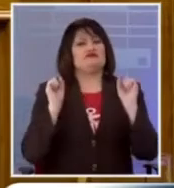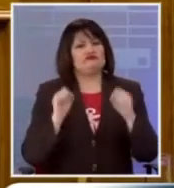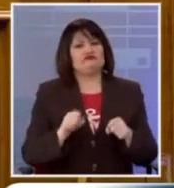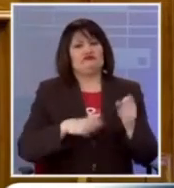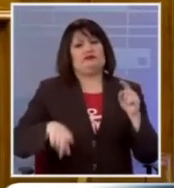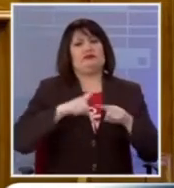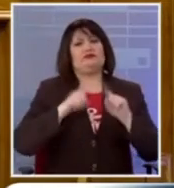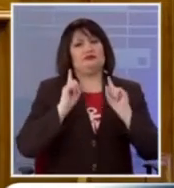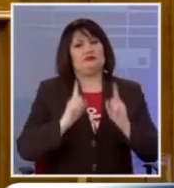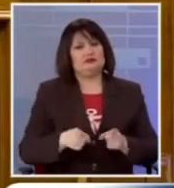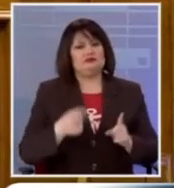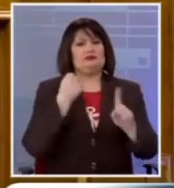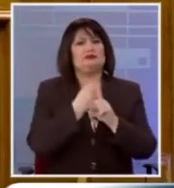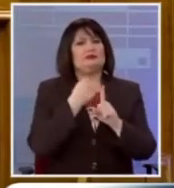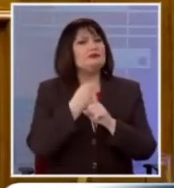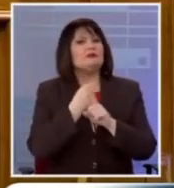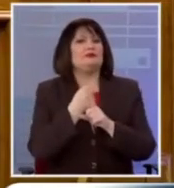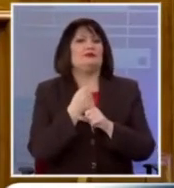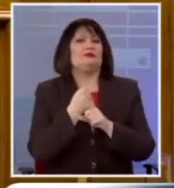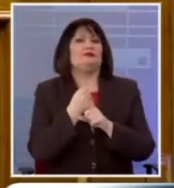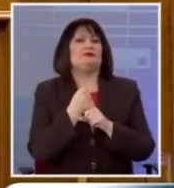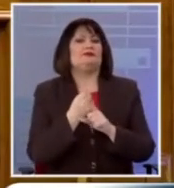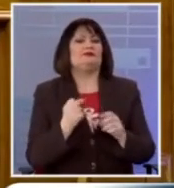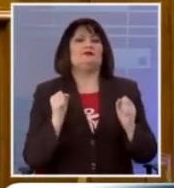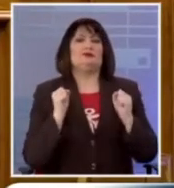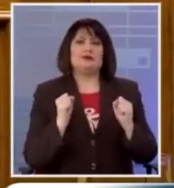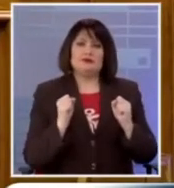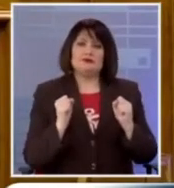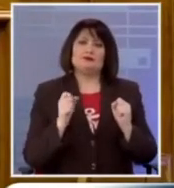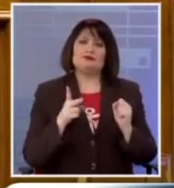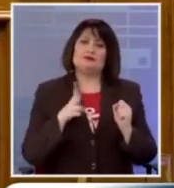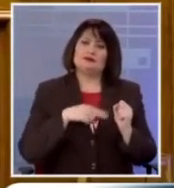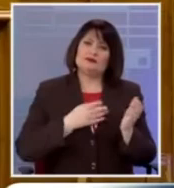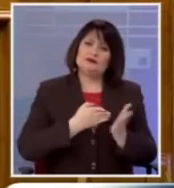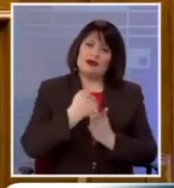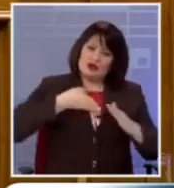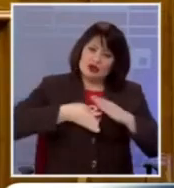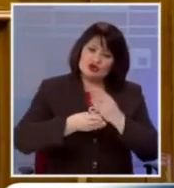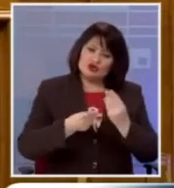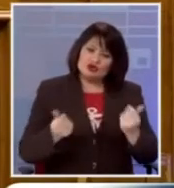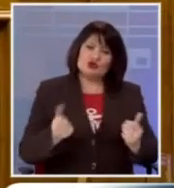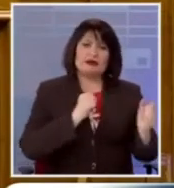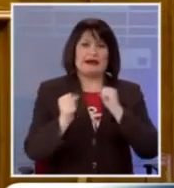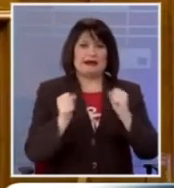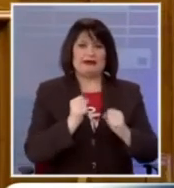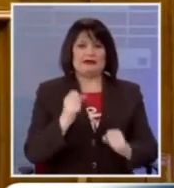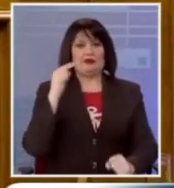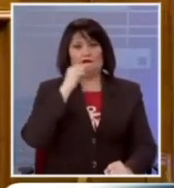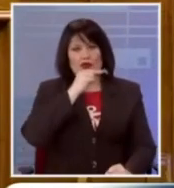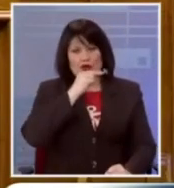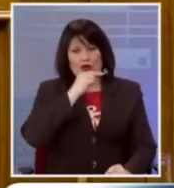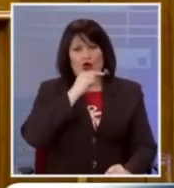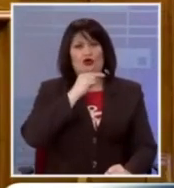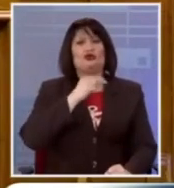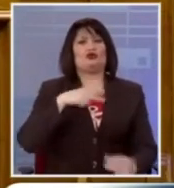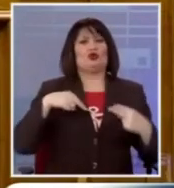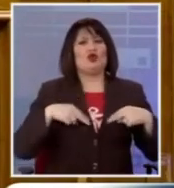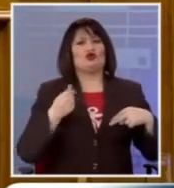λαός, διεκδικώντας ασφαλή και δίκαιη έξοδο από την κρίση. Ο Πρωθυπουργός μας, ο Υπουργός Οικονομικών και